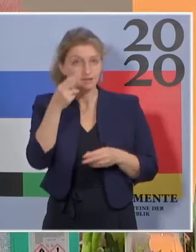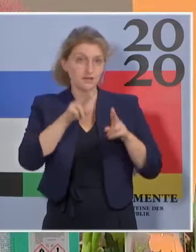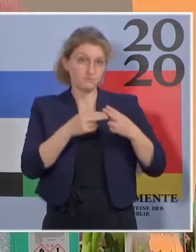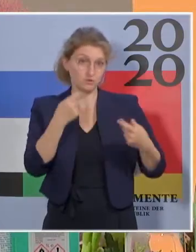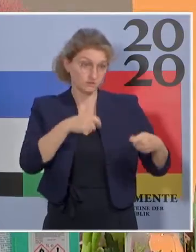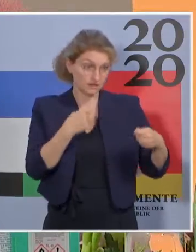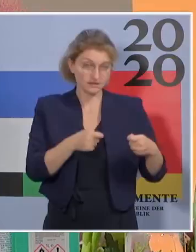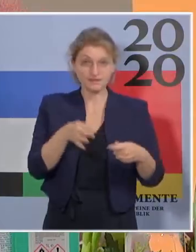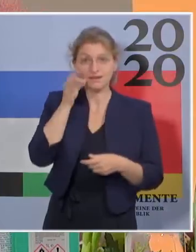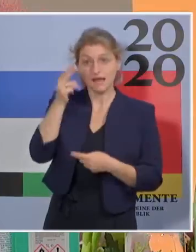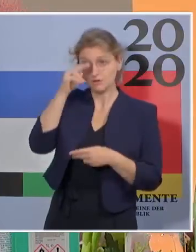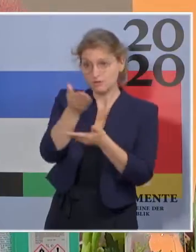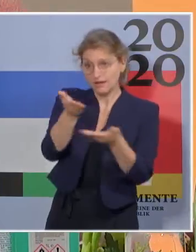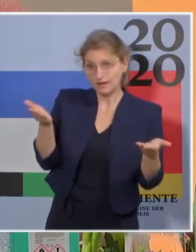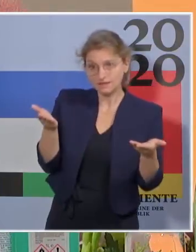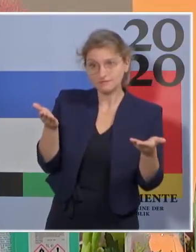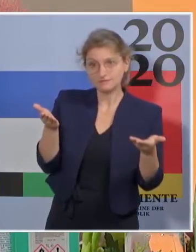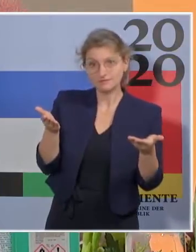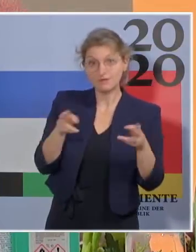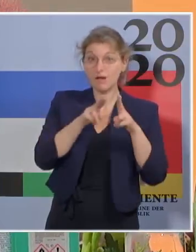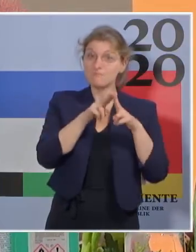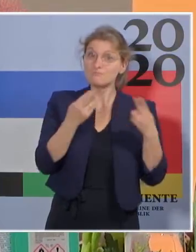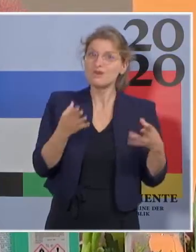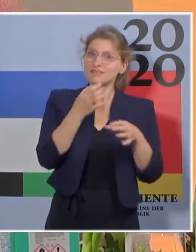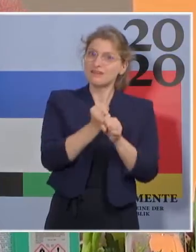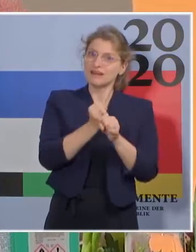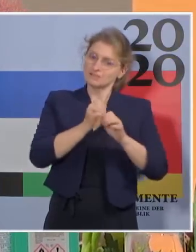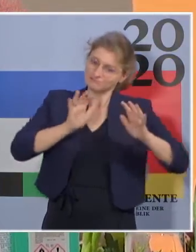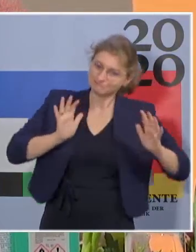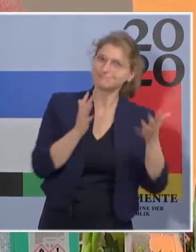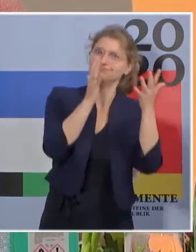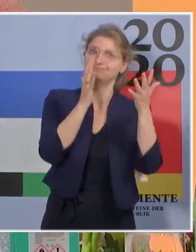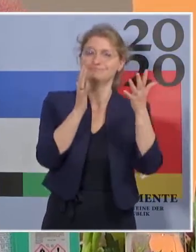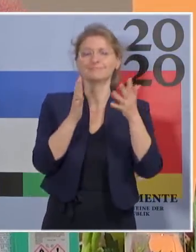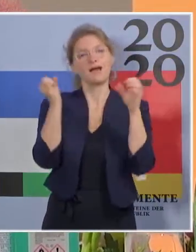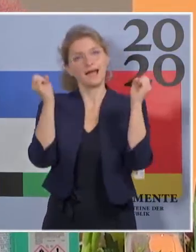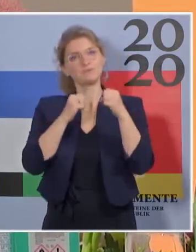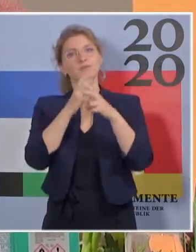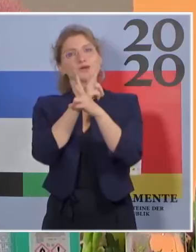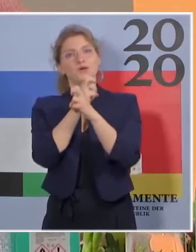Herren, es lebe unsere Bundesverfassung, es lebe unsere Republik Österreich.